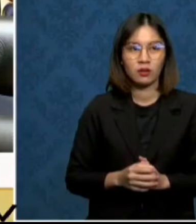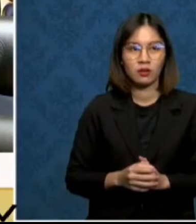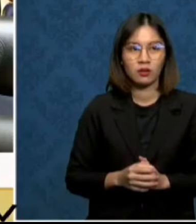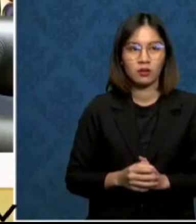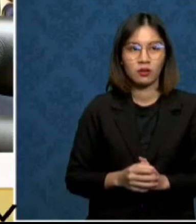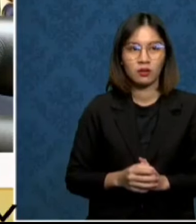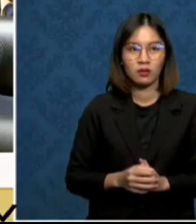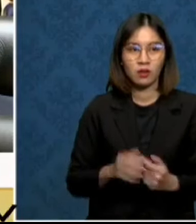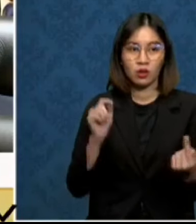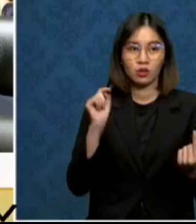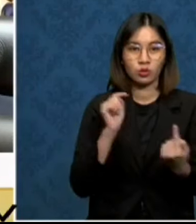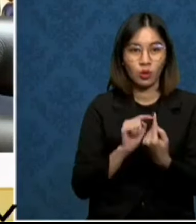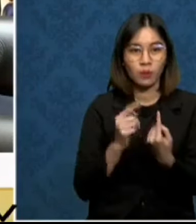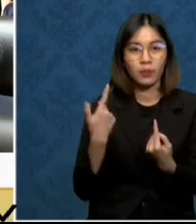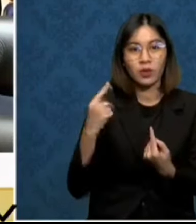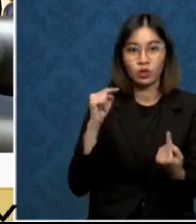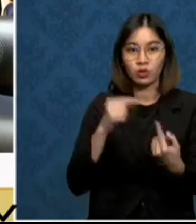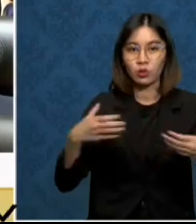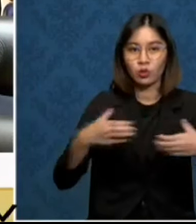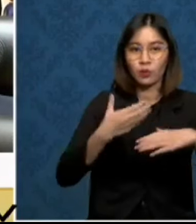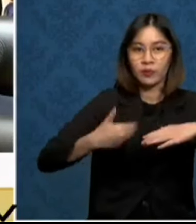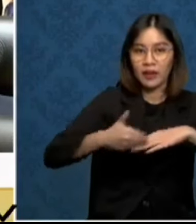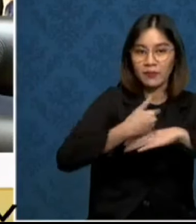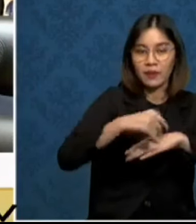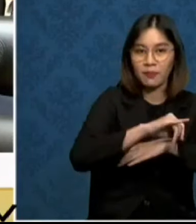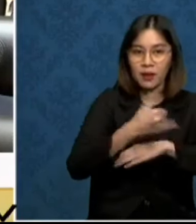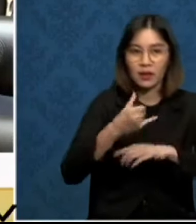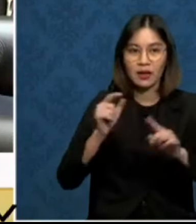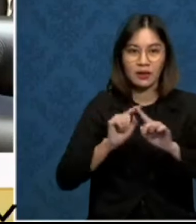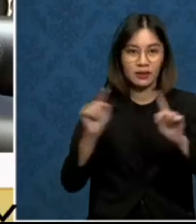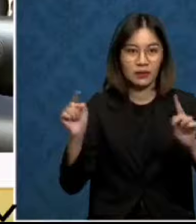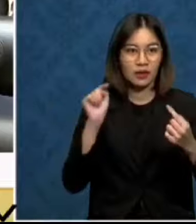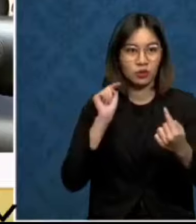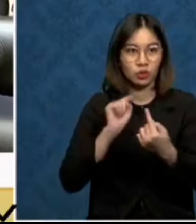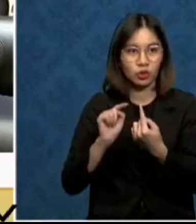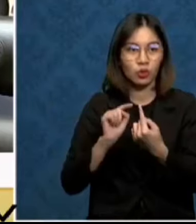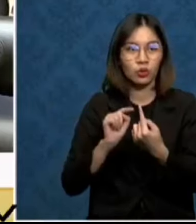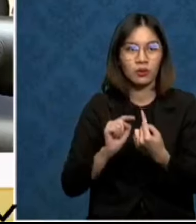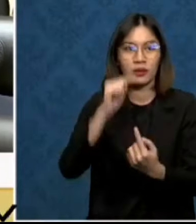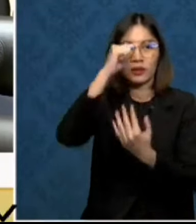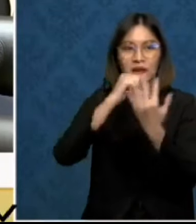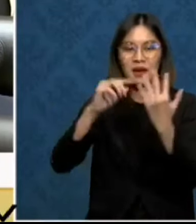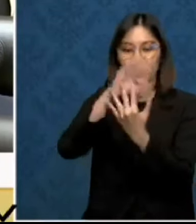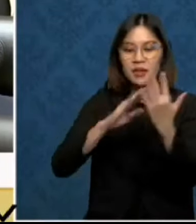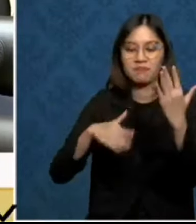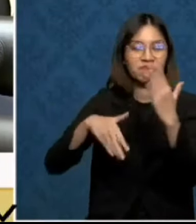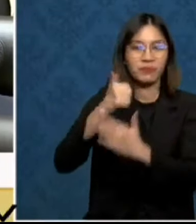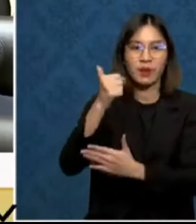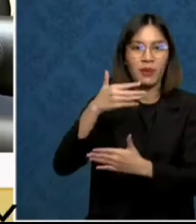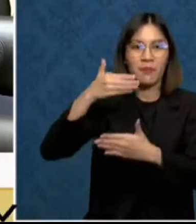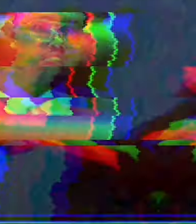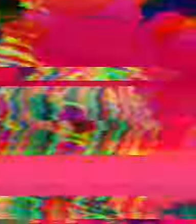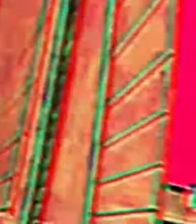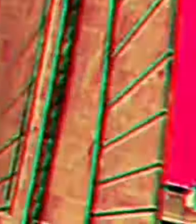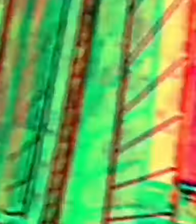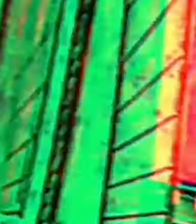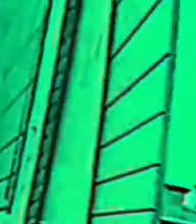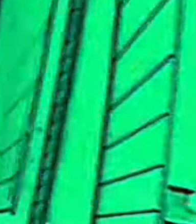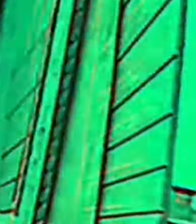บางพรรคการเมืองแต่ที่แน่นอนไม่ใช่ทางรอดของประเทศครับขอบคุณมาก